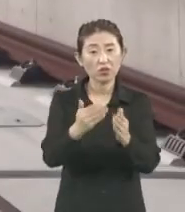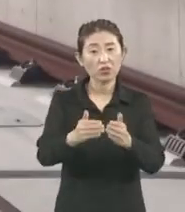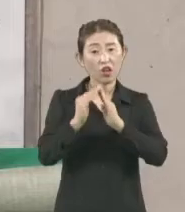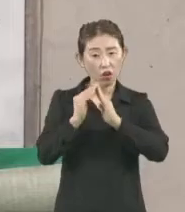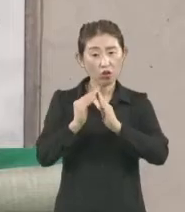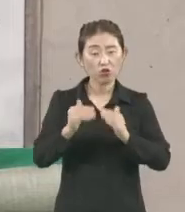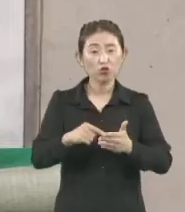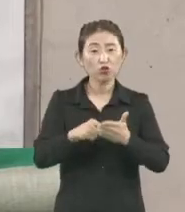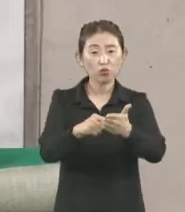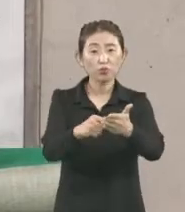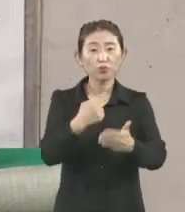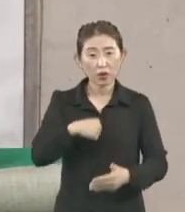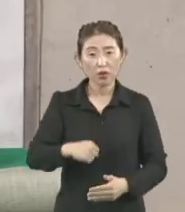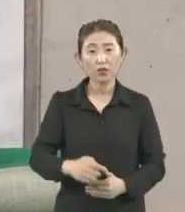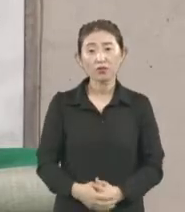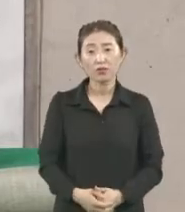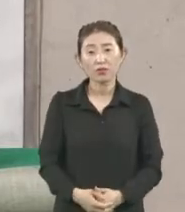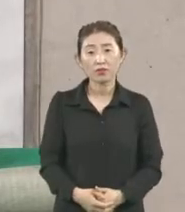추진 되었습니다